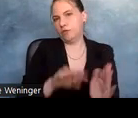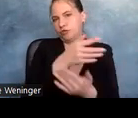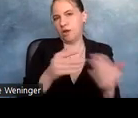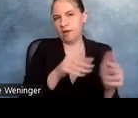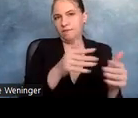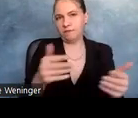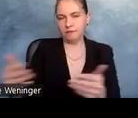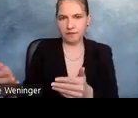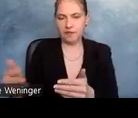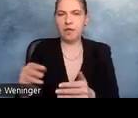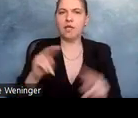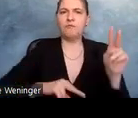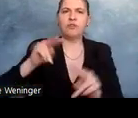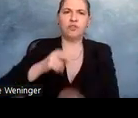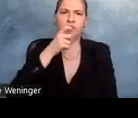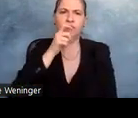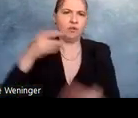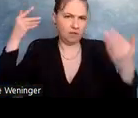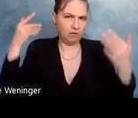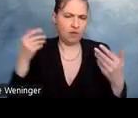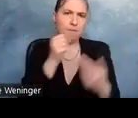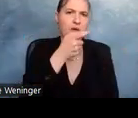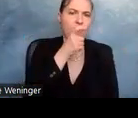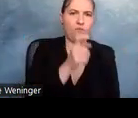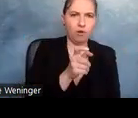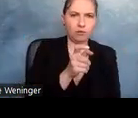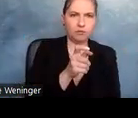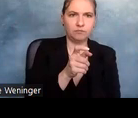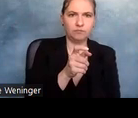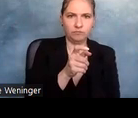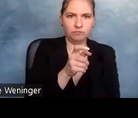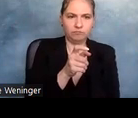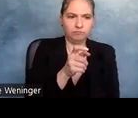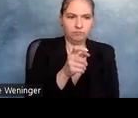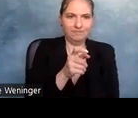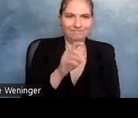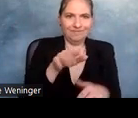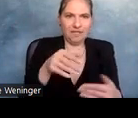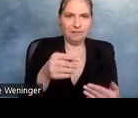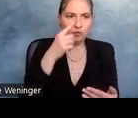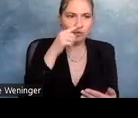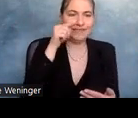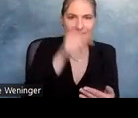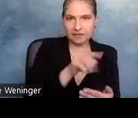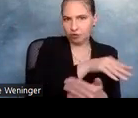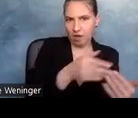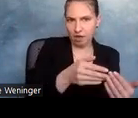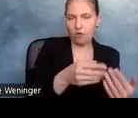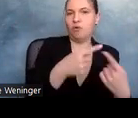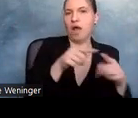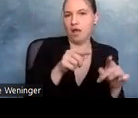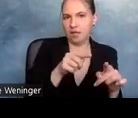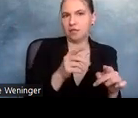verschiedene Wortlisten. Es ist ja einfach so, dass manche Worte oder eben die Worte, die gibt es halt nur in der einen Sprache, sie werden auch anders ausgesprochen.